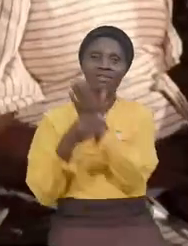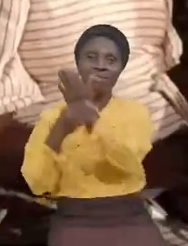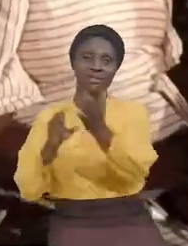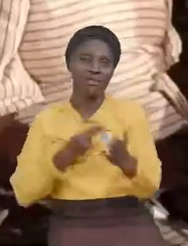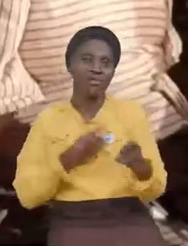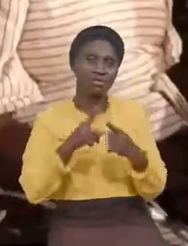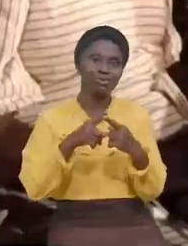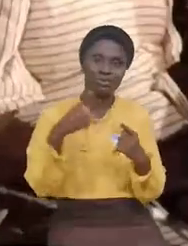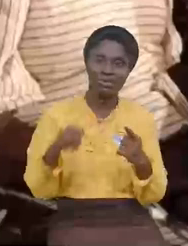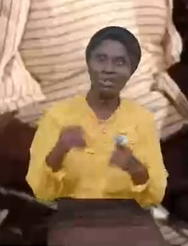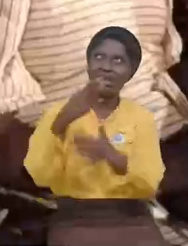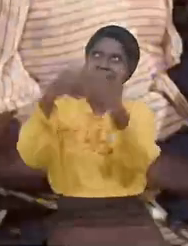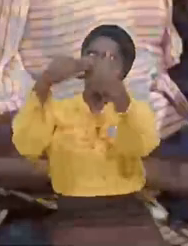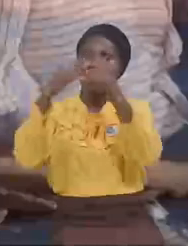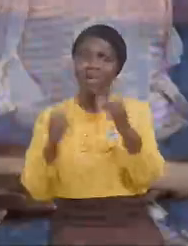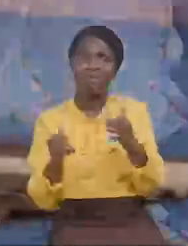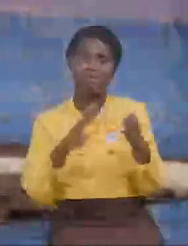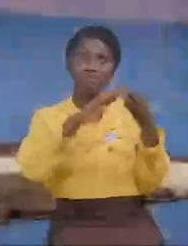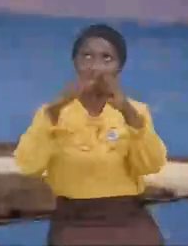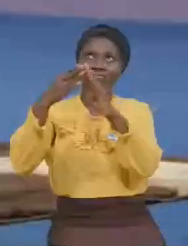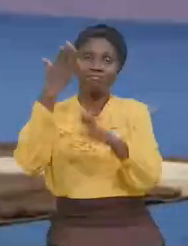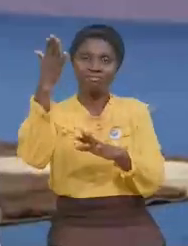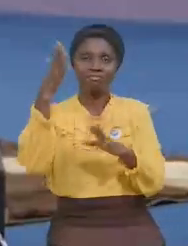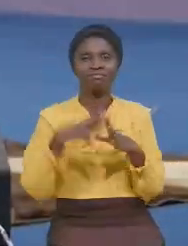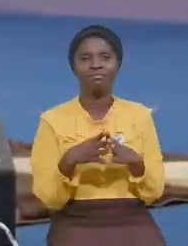nous amener à la cité céleste.